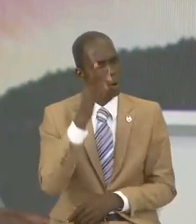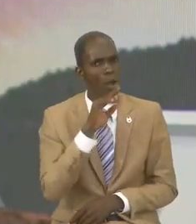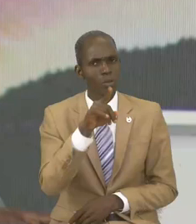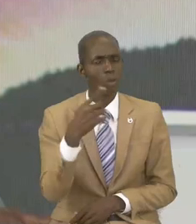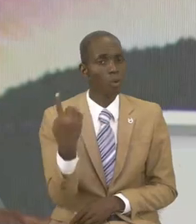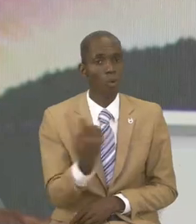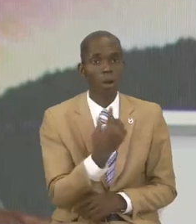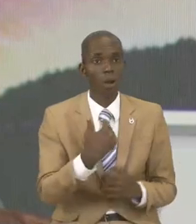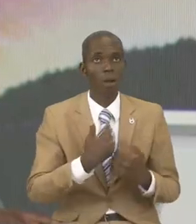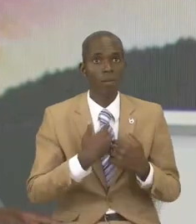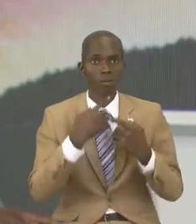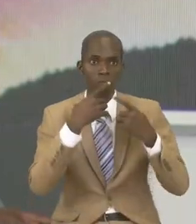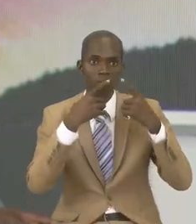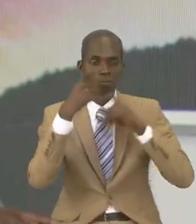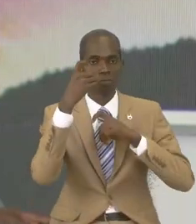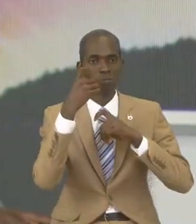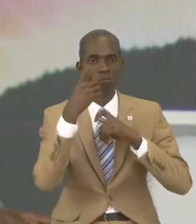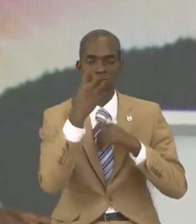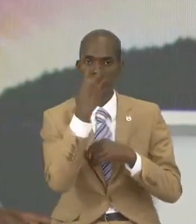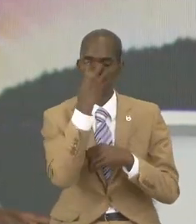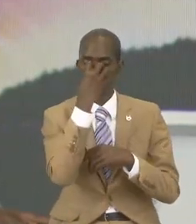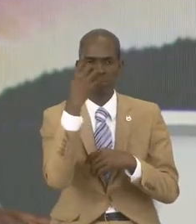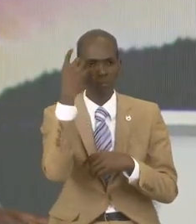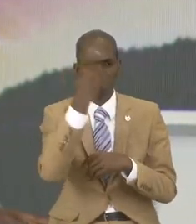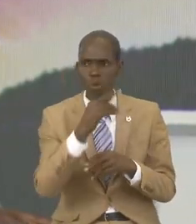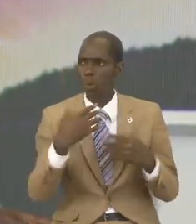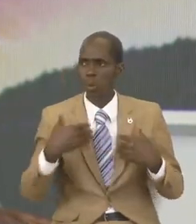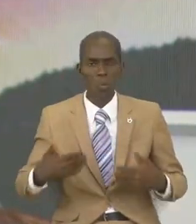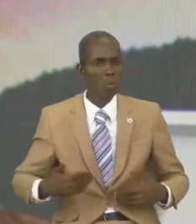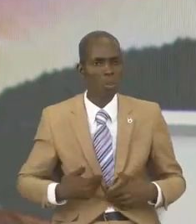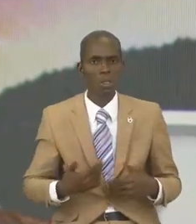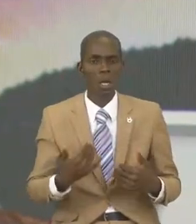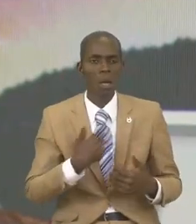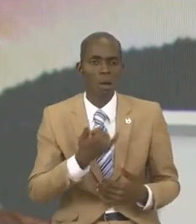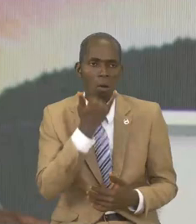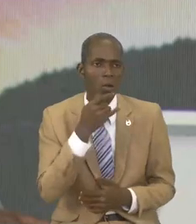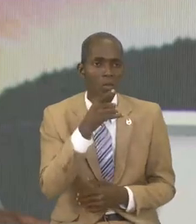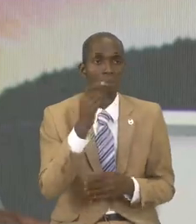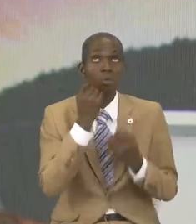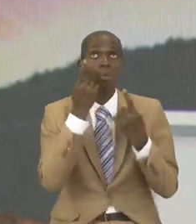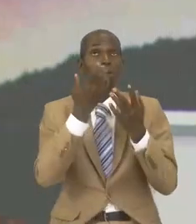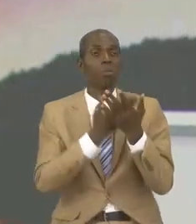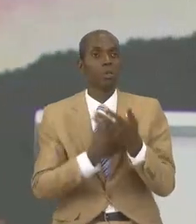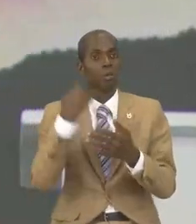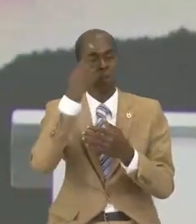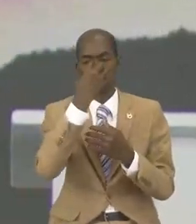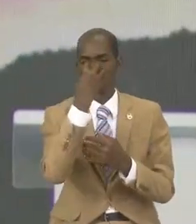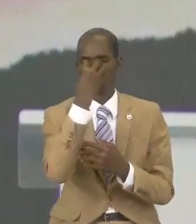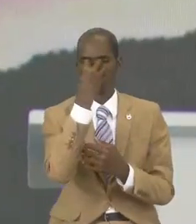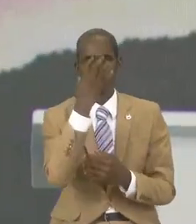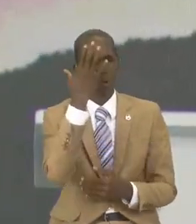est-ce que tu as toujours un visage colérique? Personne ne t'a offensé. Tu réveilles le matin, tu es en colère. Quel est le